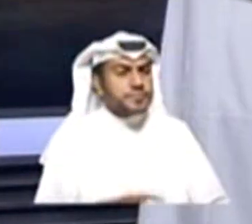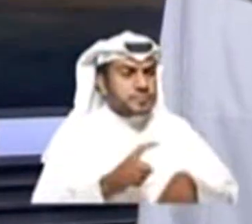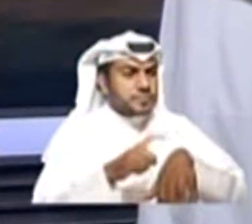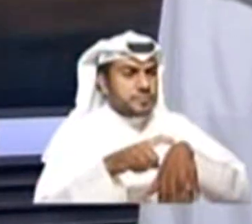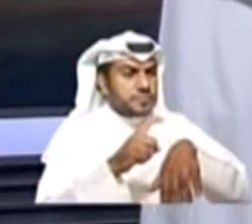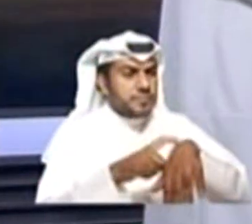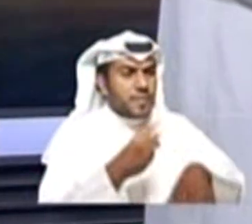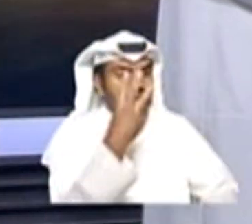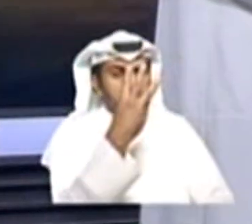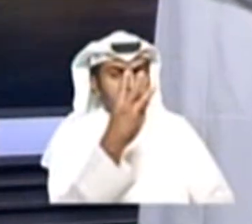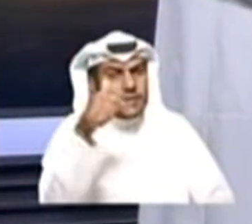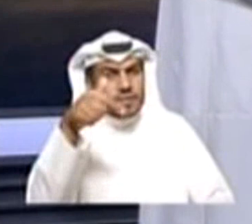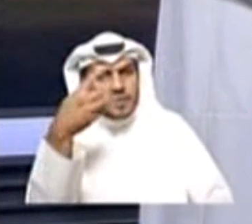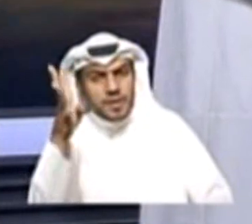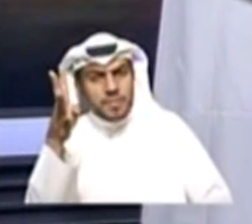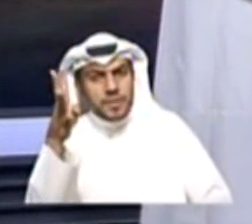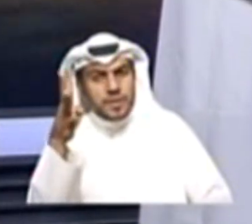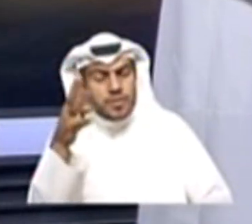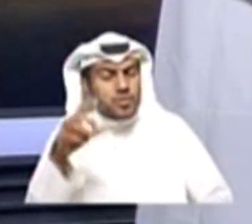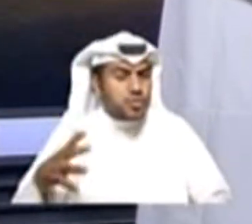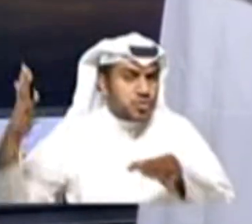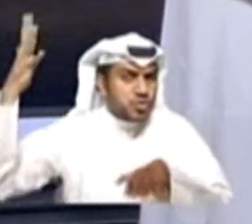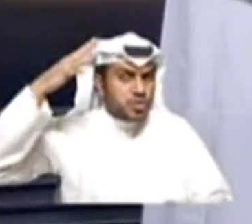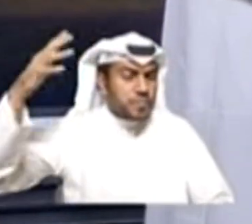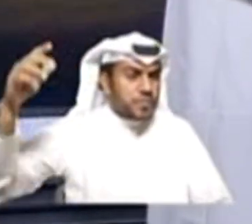الساعة 3:46 دقيقة، شروق الشمس الساعة